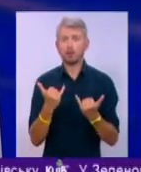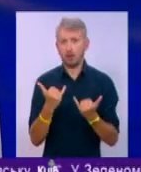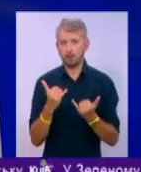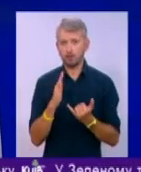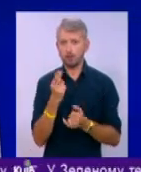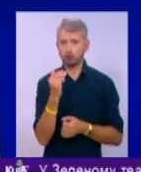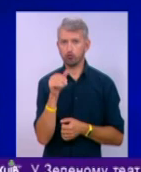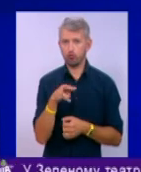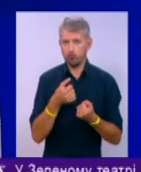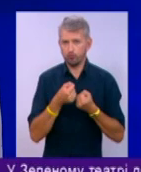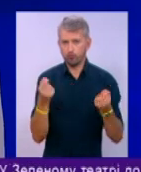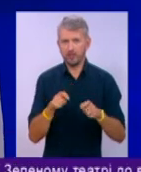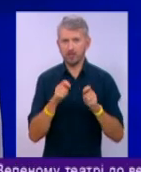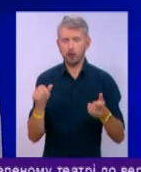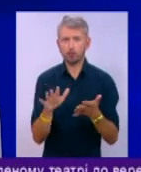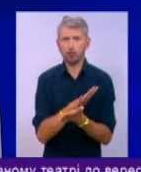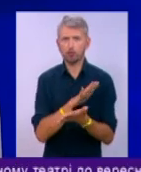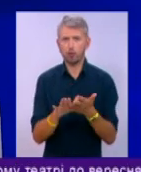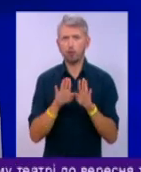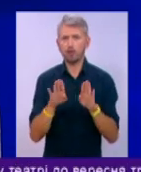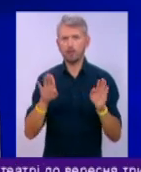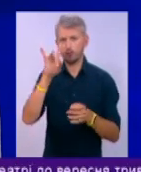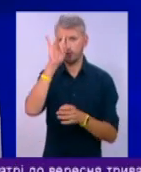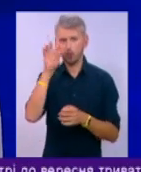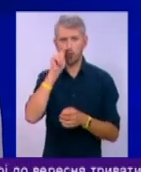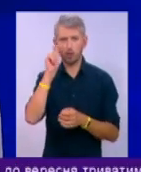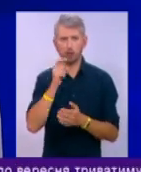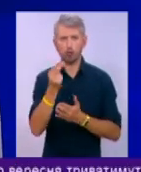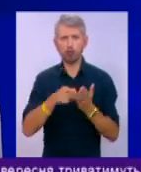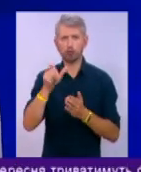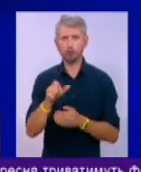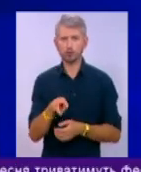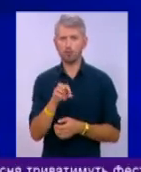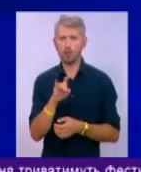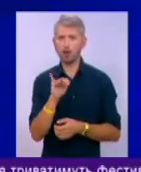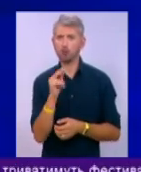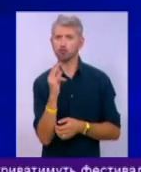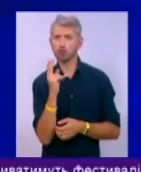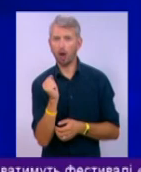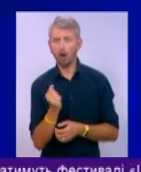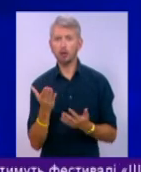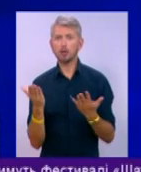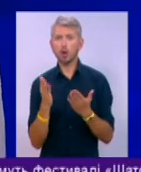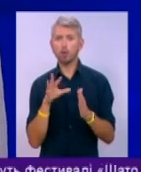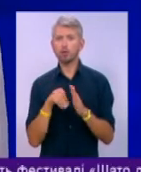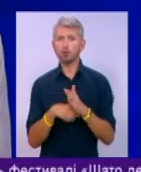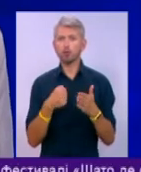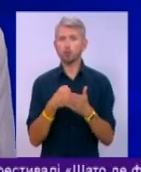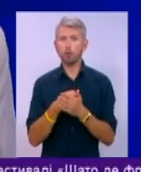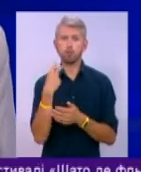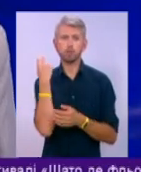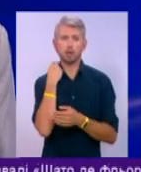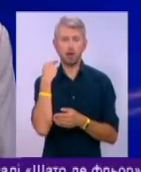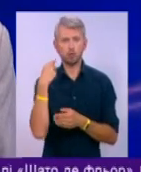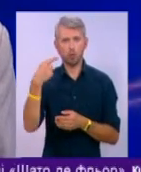у столичному ЦУМі відкривають безкоштовну виставку видатного українського художника Івана Марчука, який увійшов